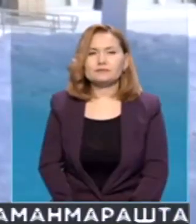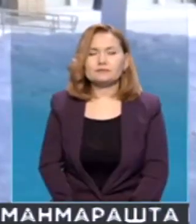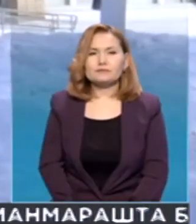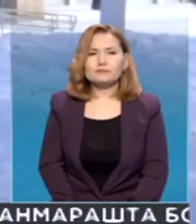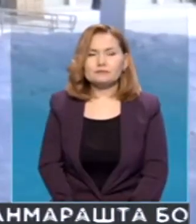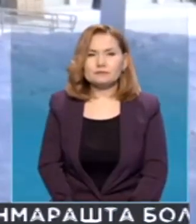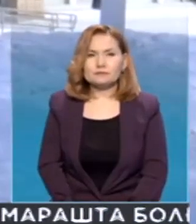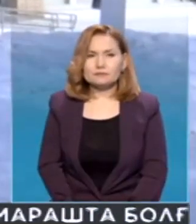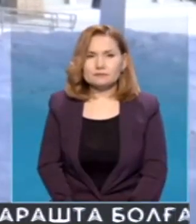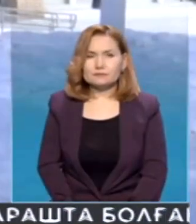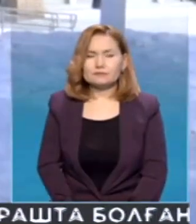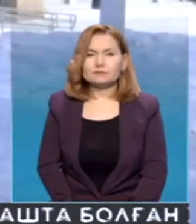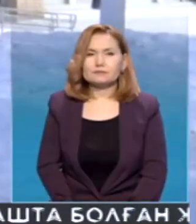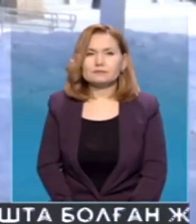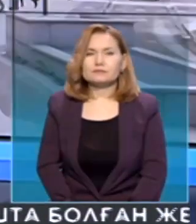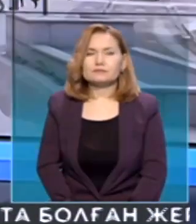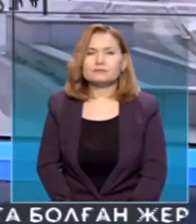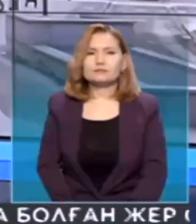арнасы, Қостанай.